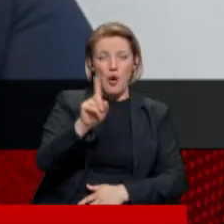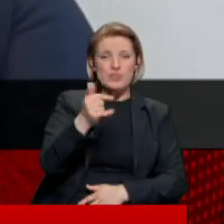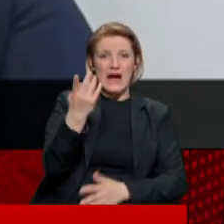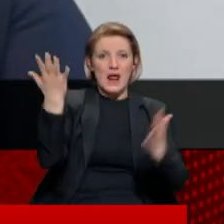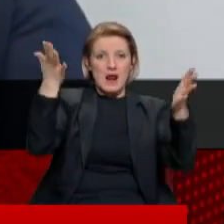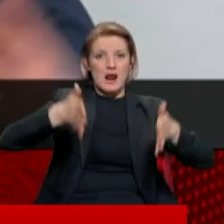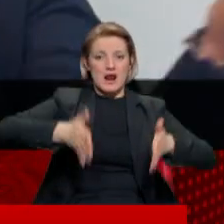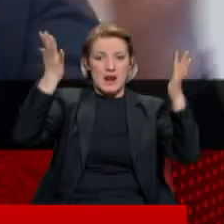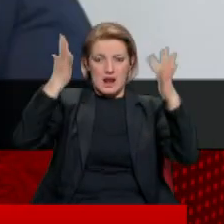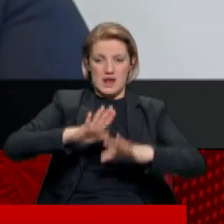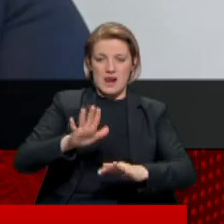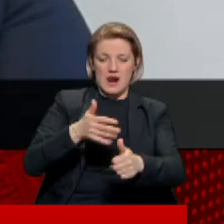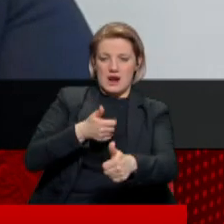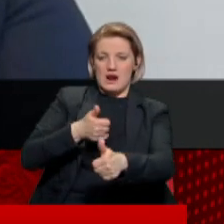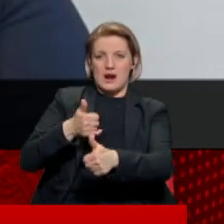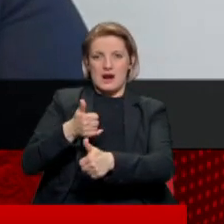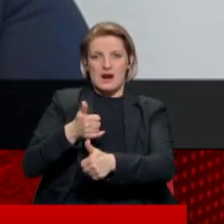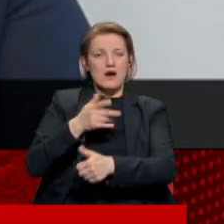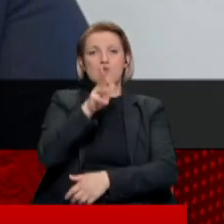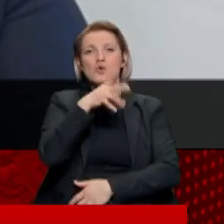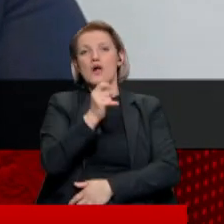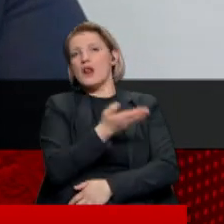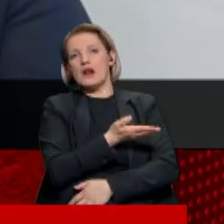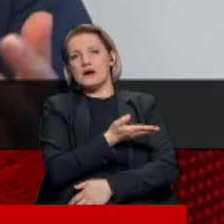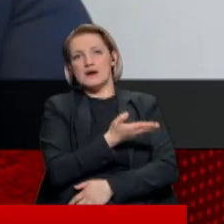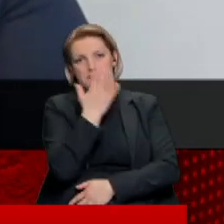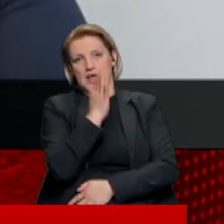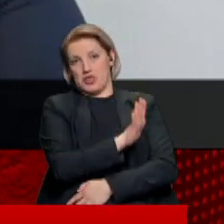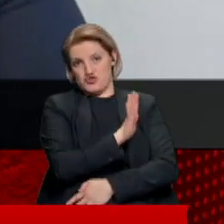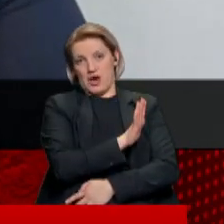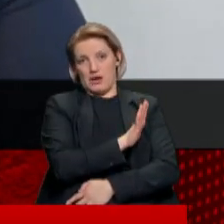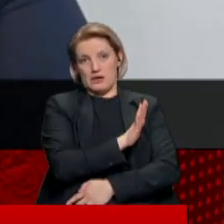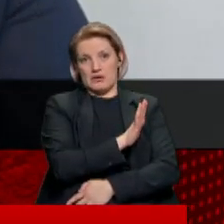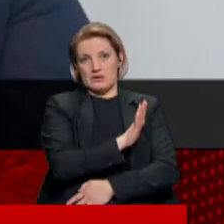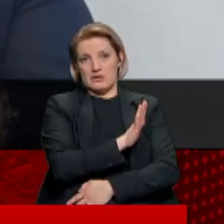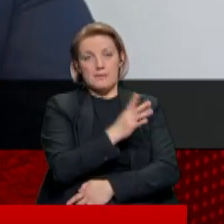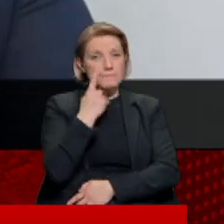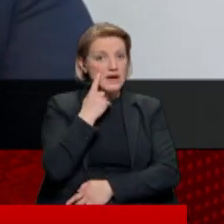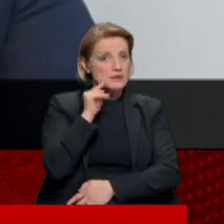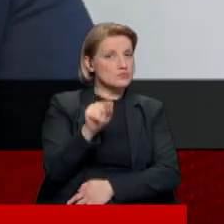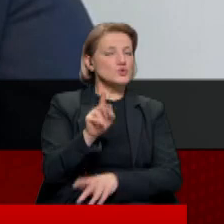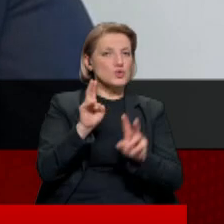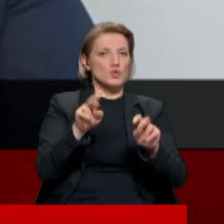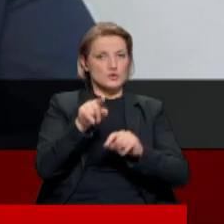adam göndermişsin. 390 ne olacak? Bekleyecek. Bekleyecek. Bakın bu konuda buradaki ne